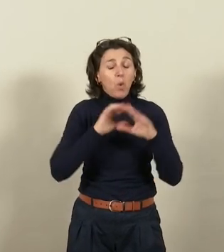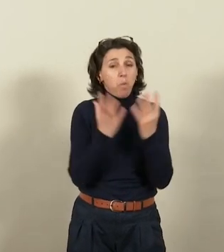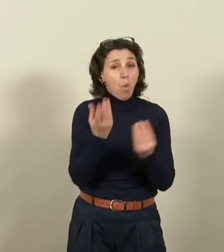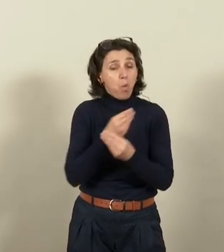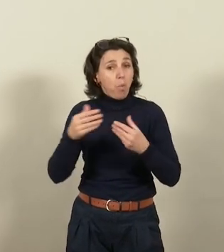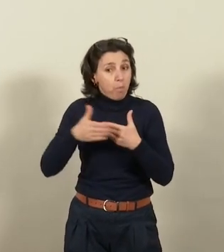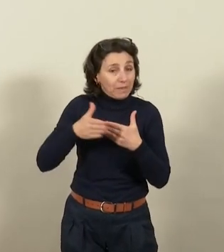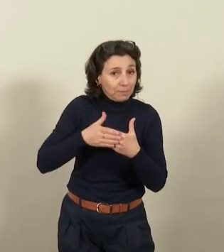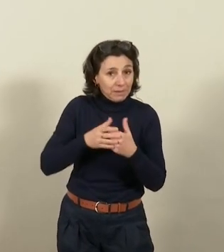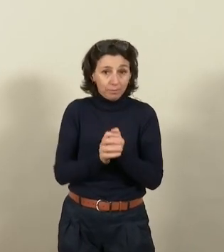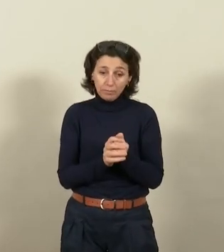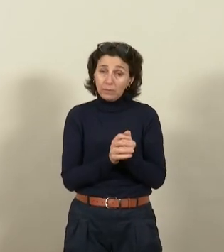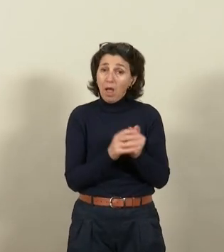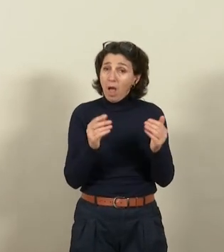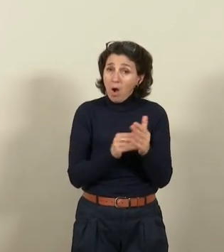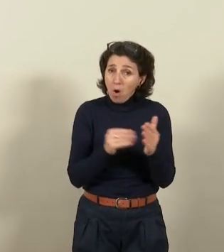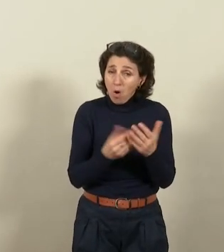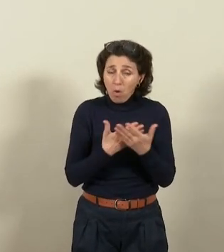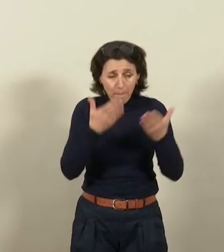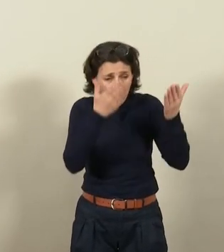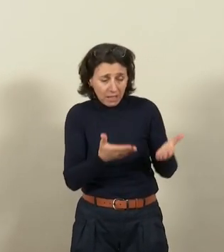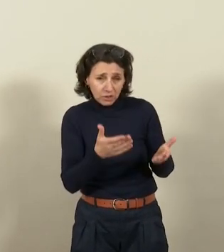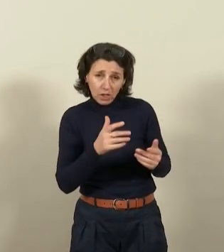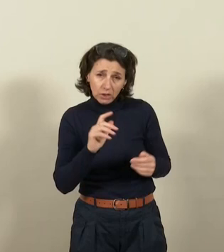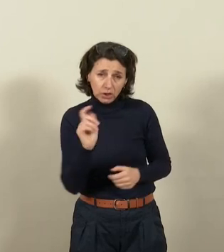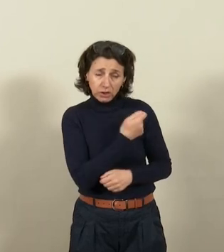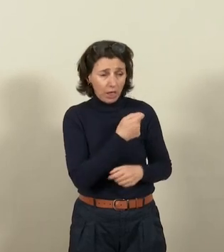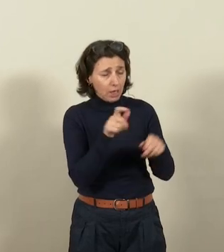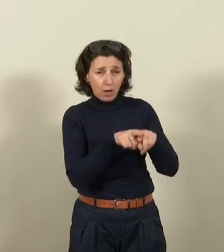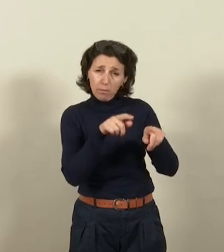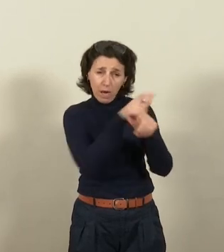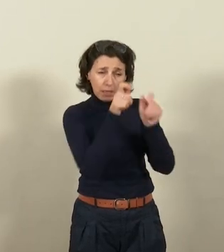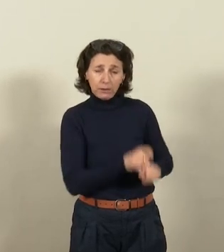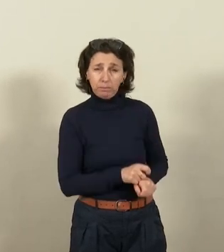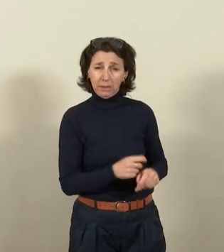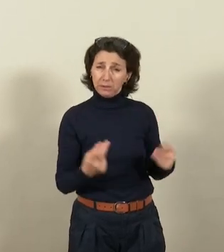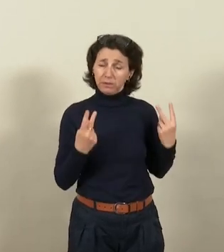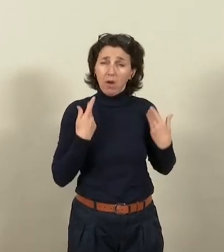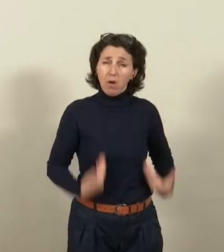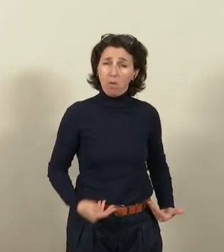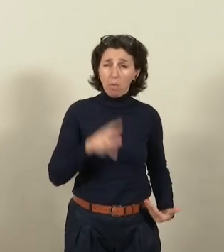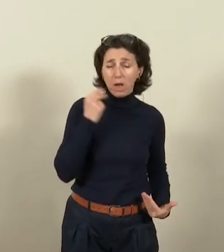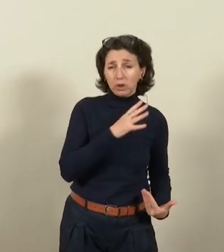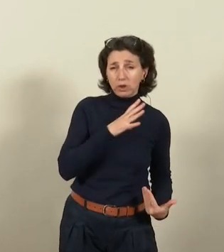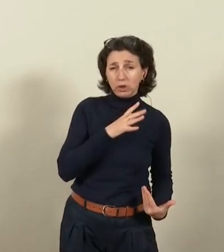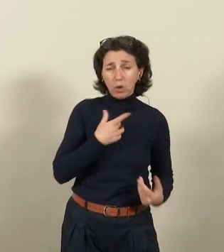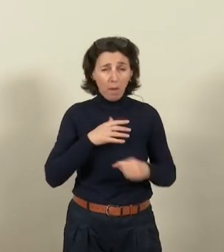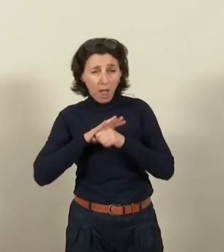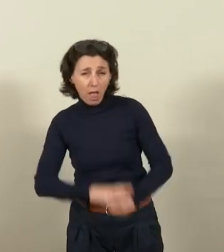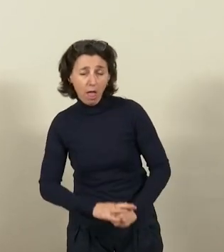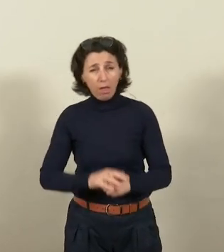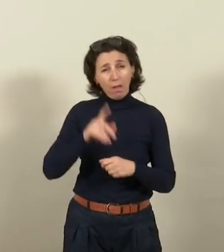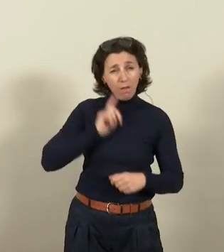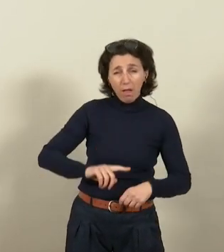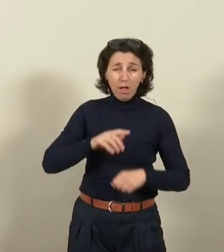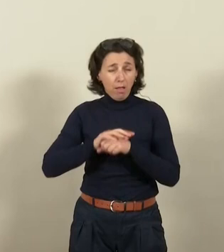de chaque personne dans sa dignité et la lutte contre toute forme de discri ation et de violence sont au cœur des politiques de la ville